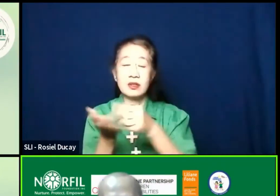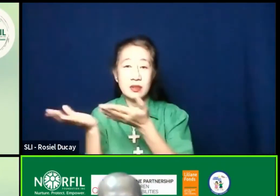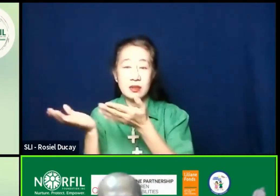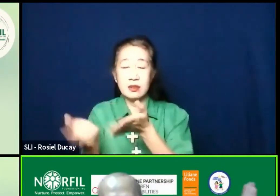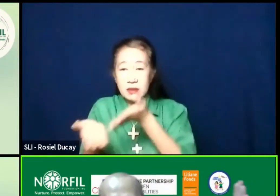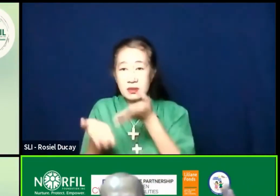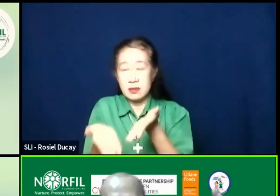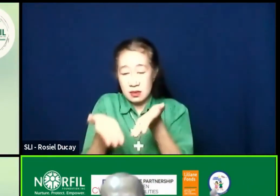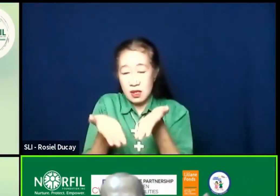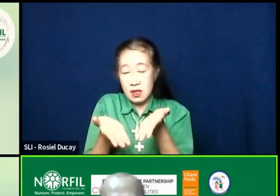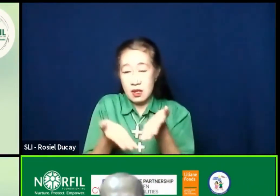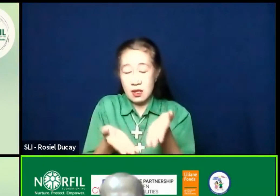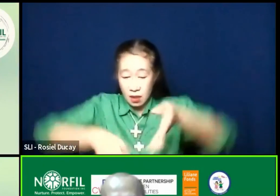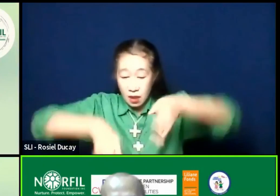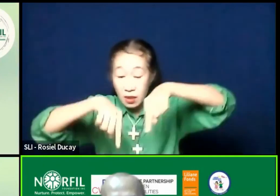lamesa,